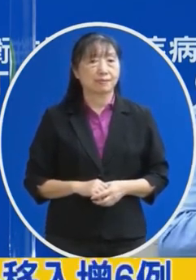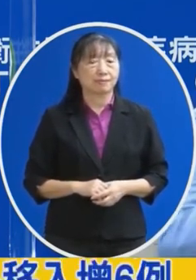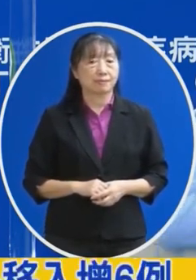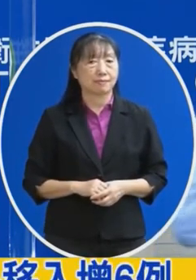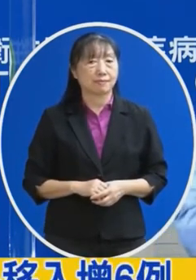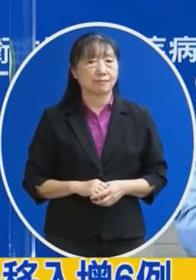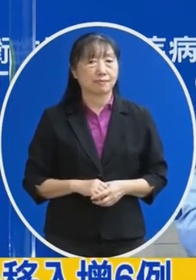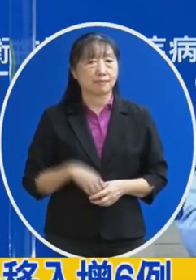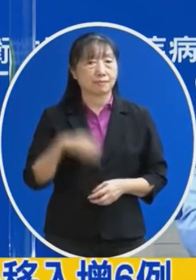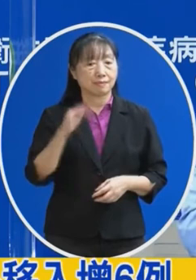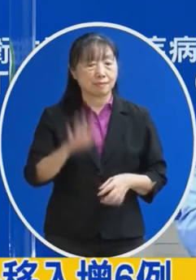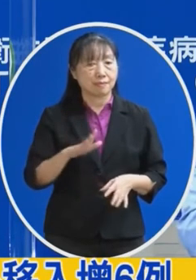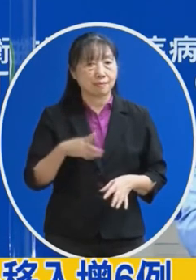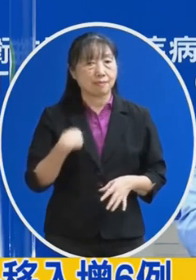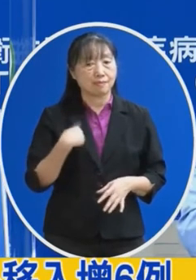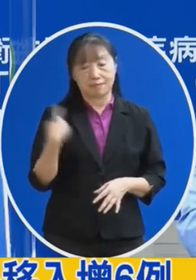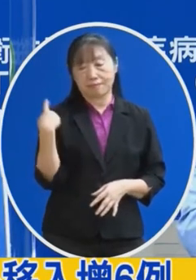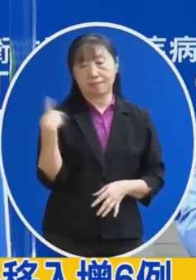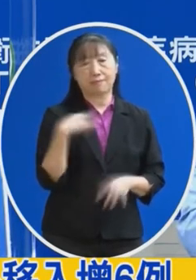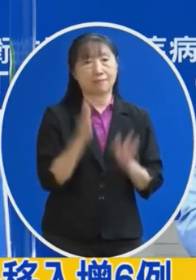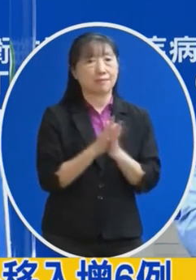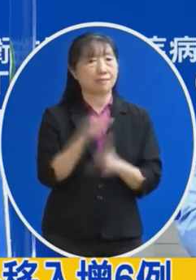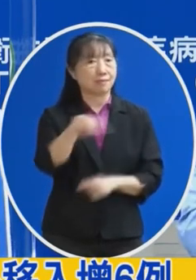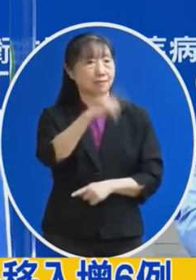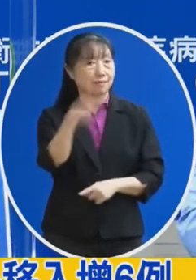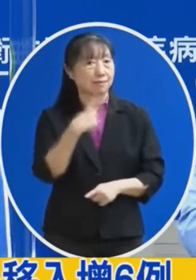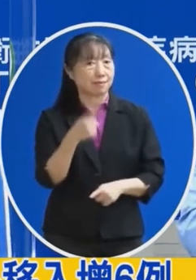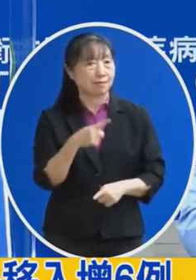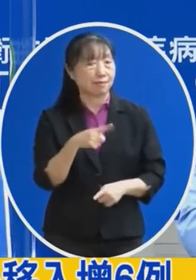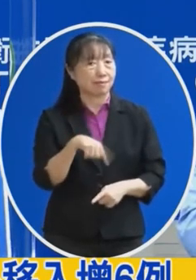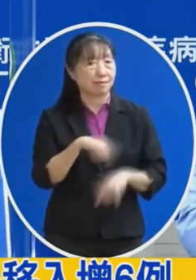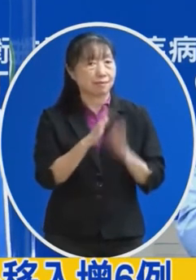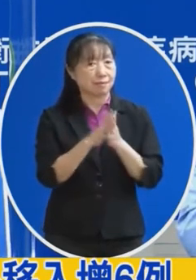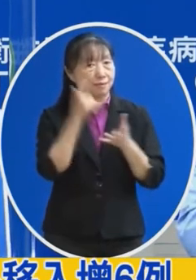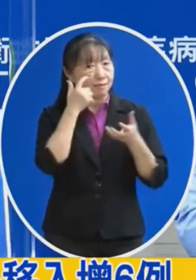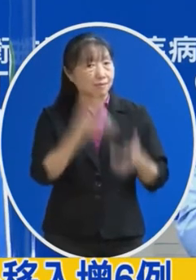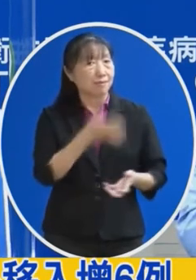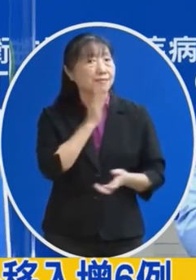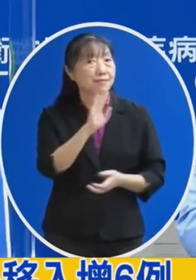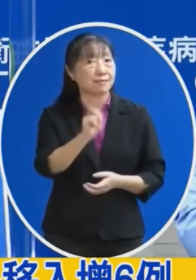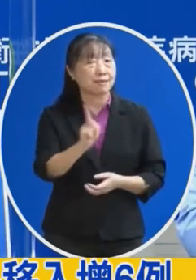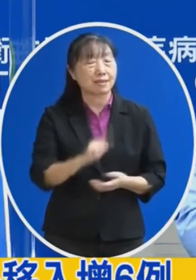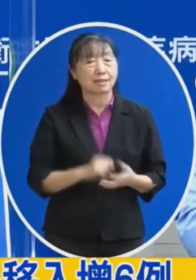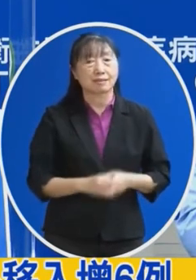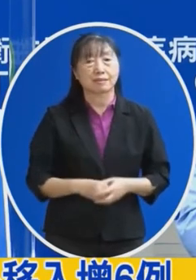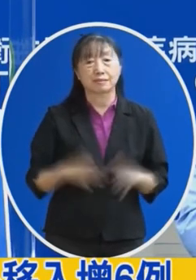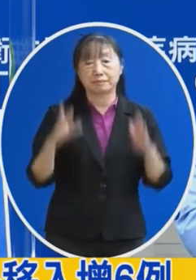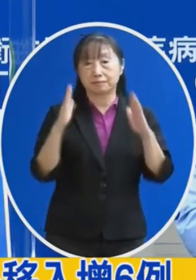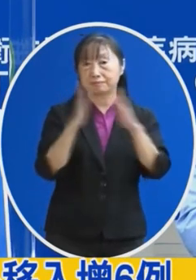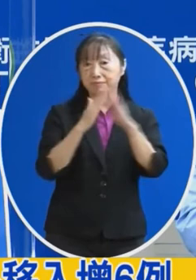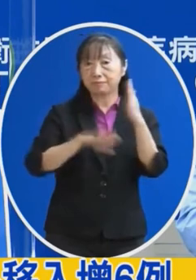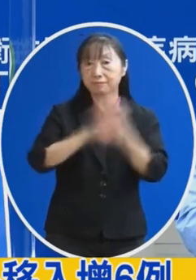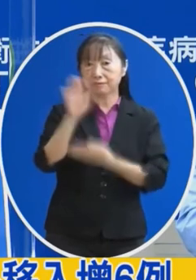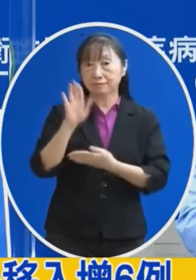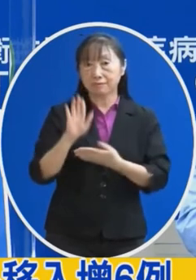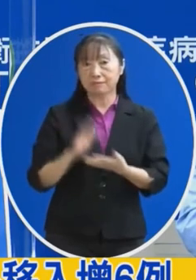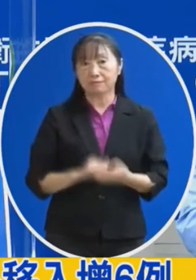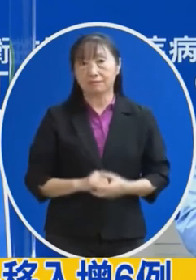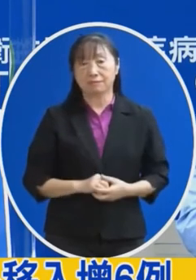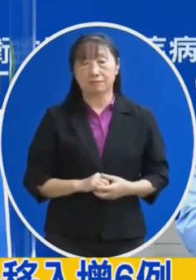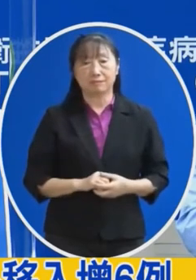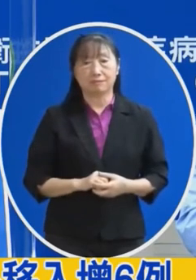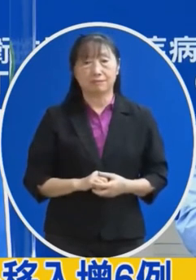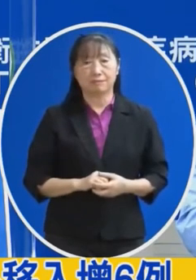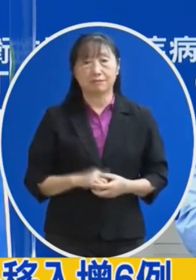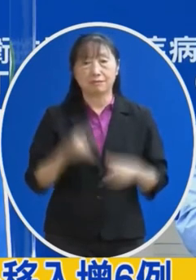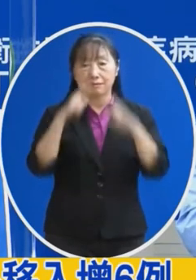另外这两天大家都很关心的一个议题，那就是在户外是不是有一些相关